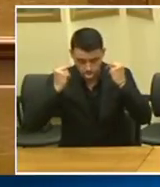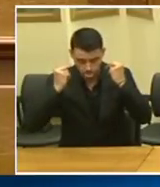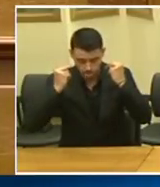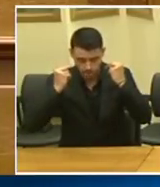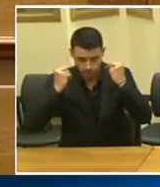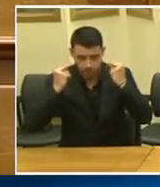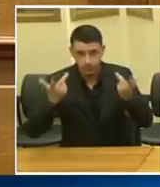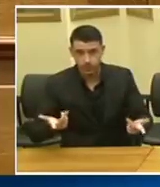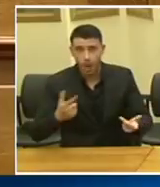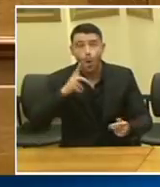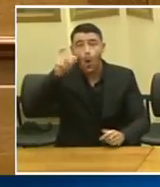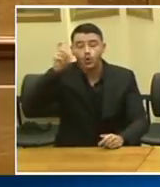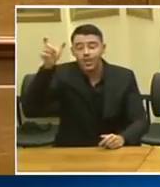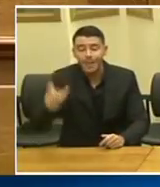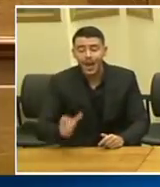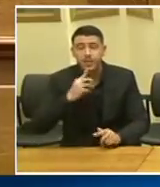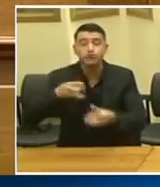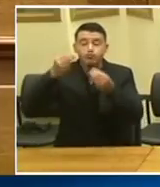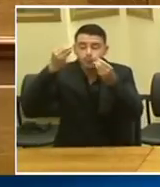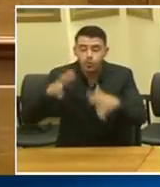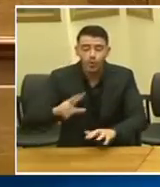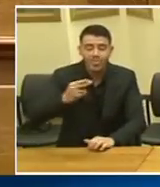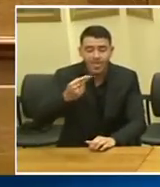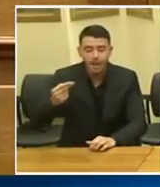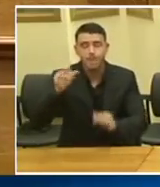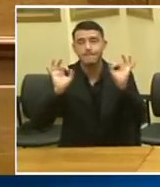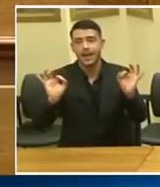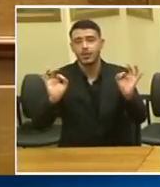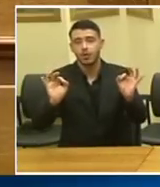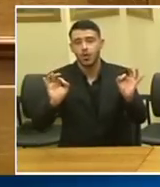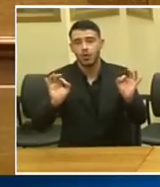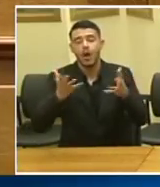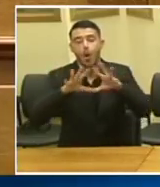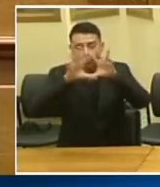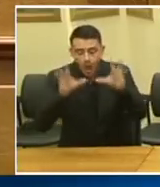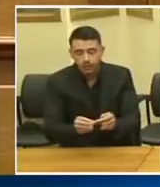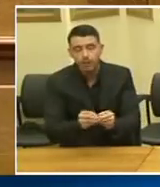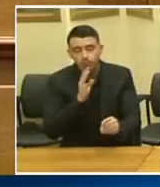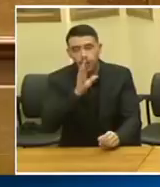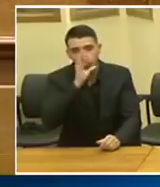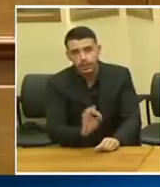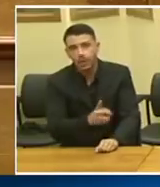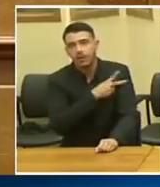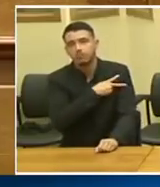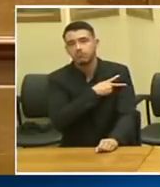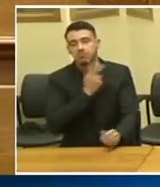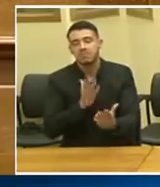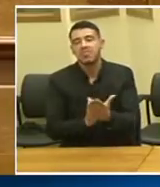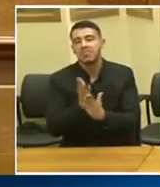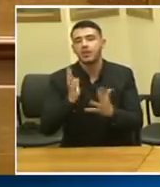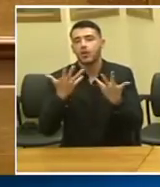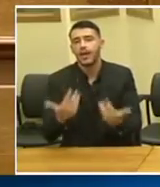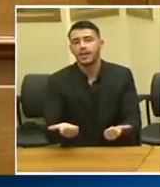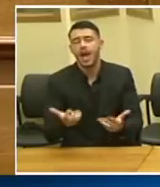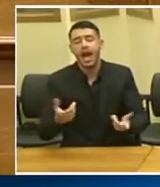του Μακεδονικού. Έχουν και οι δύο δίκιο. Κάντε το συνειρμό. Γιατί συμβαίνουν όμως όλα αυτά? Γιατί συμβαίνουν? Ποιο είναι το κεντρικό σας